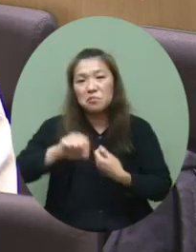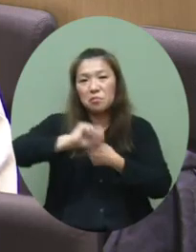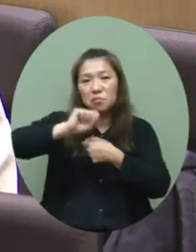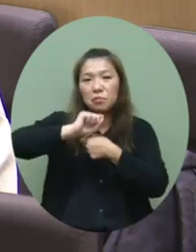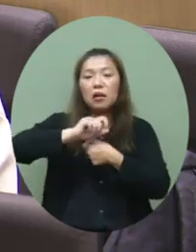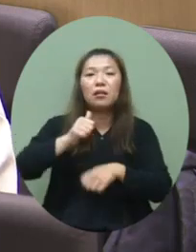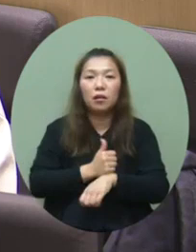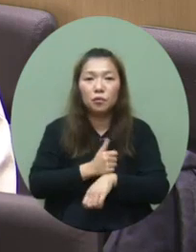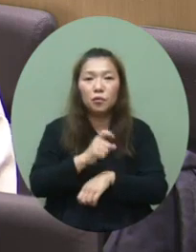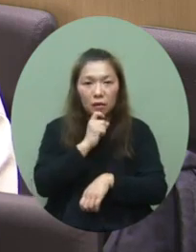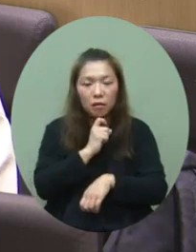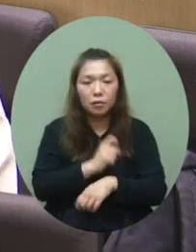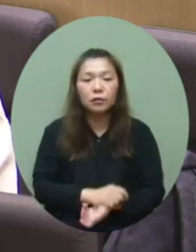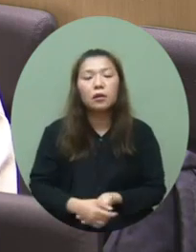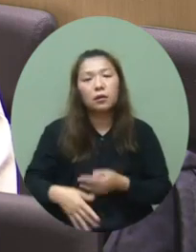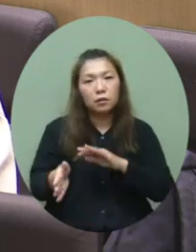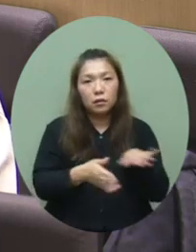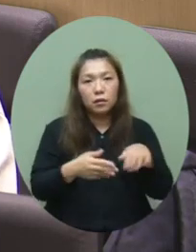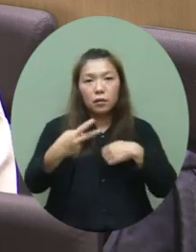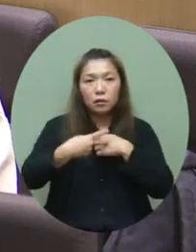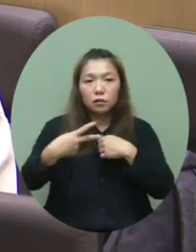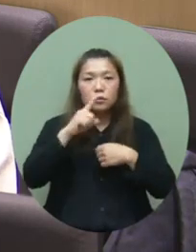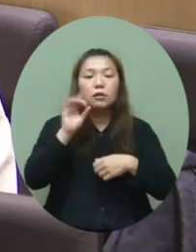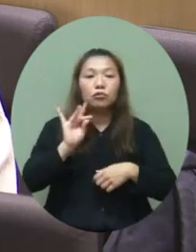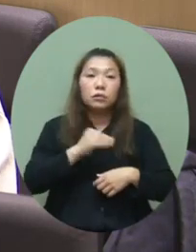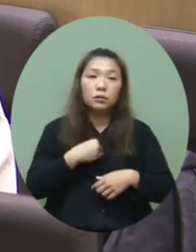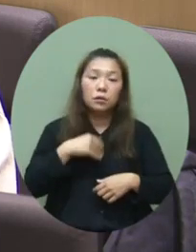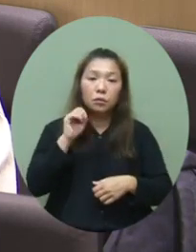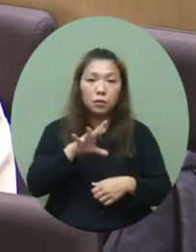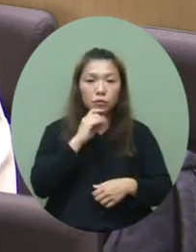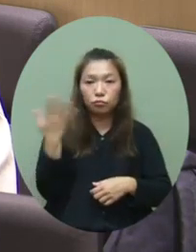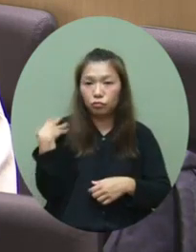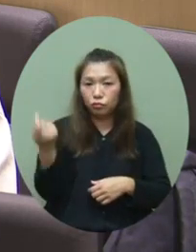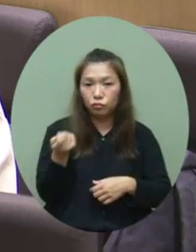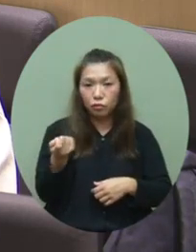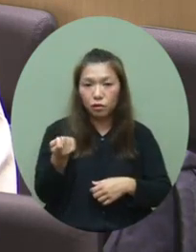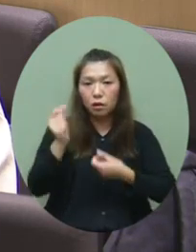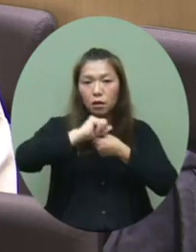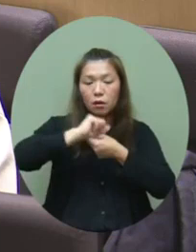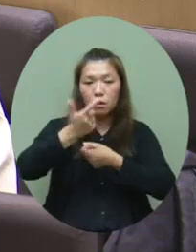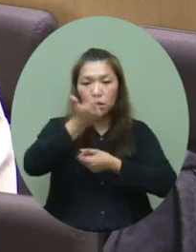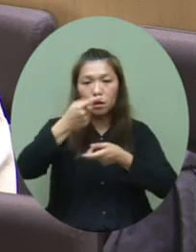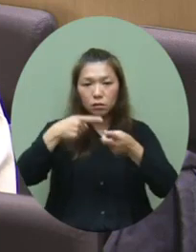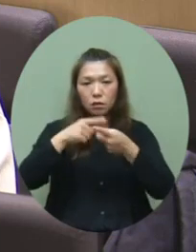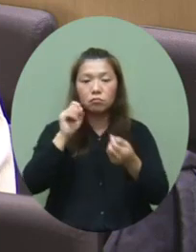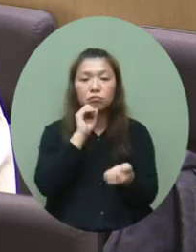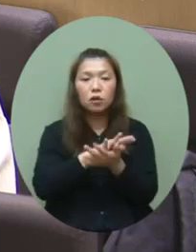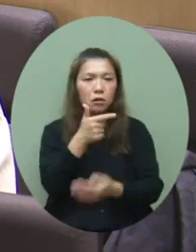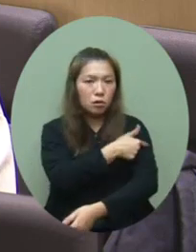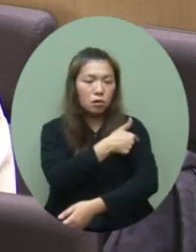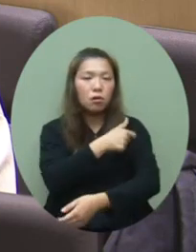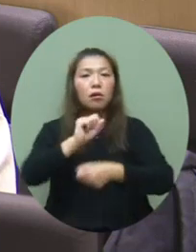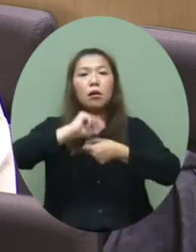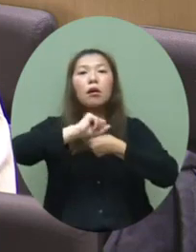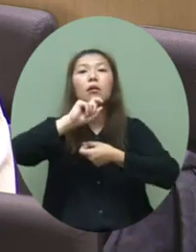咧？第二就係想即係其實頭先阿張醫生都提到話，即係近期因為即係多人感染咗，同埋個接種率高咧，